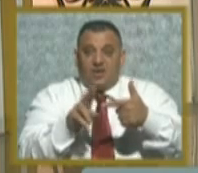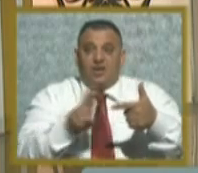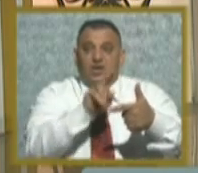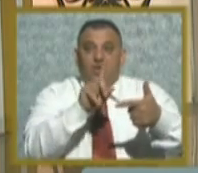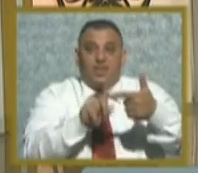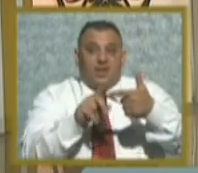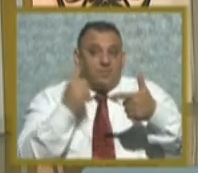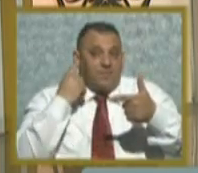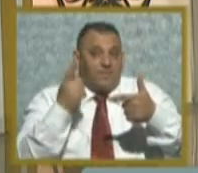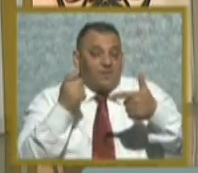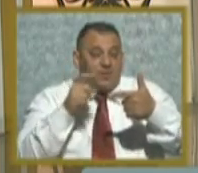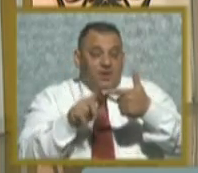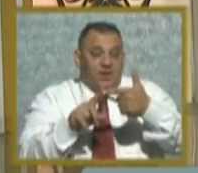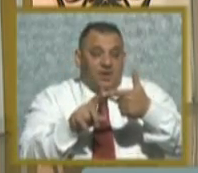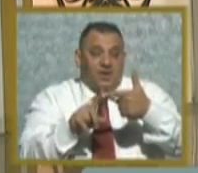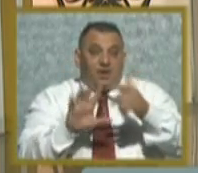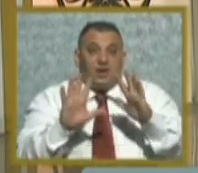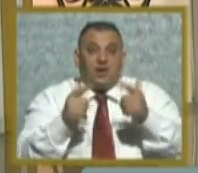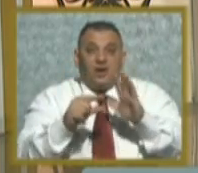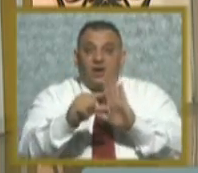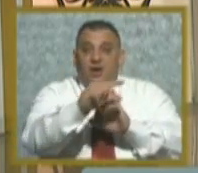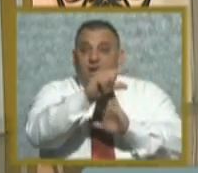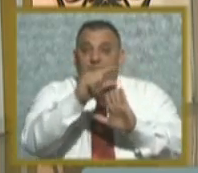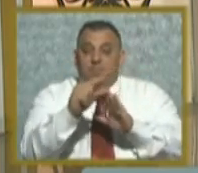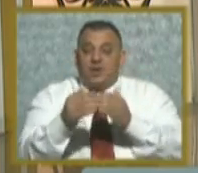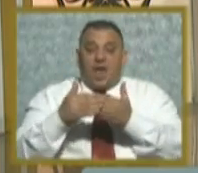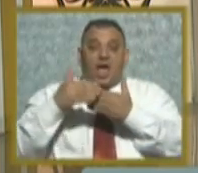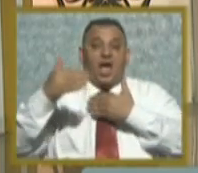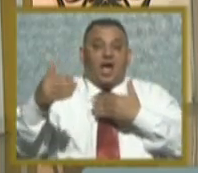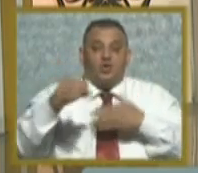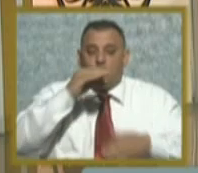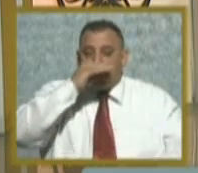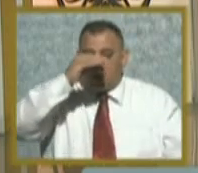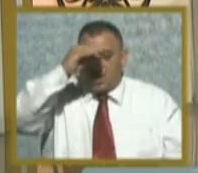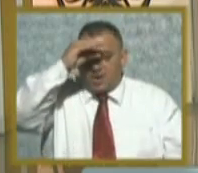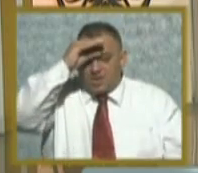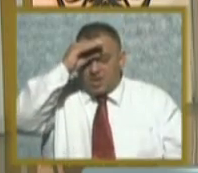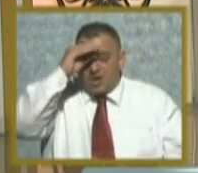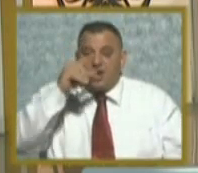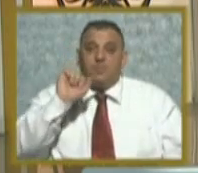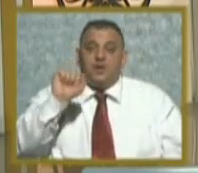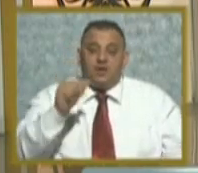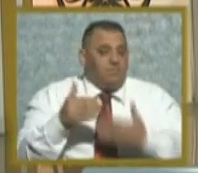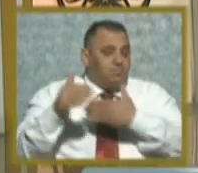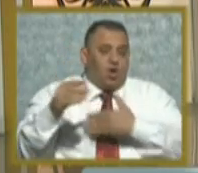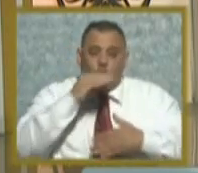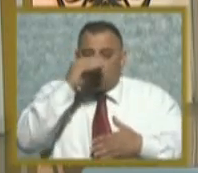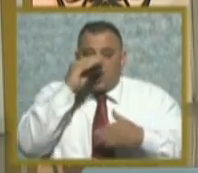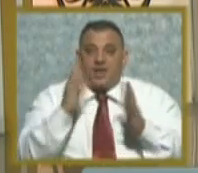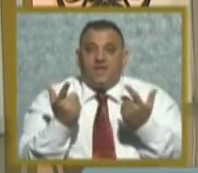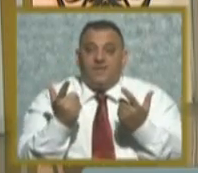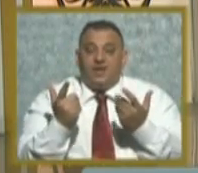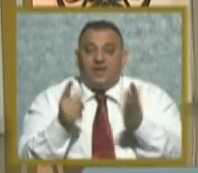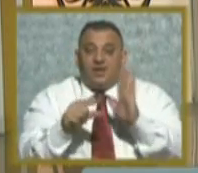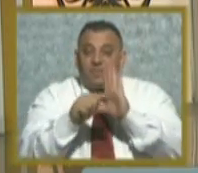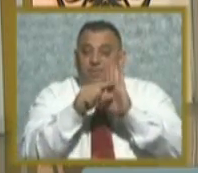عفوا السؤال الثاني ما فهمته. ما هي صور هجر القرآن الكريم يعني كل إنسان هاجرا للقرآن الكريم؟ نعم نعم نعم